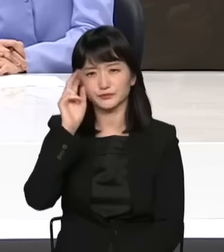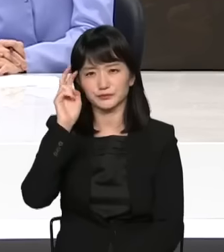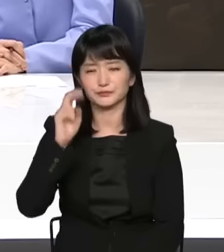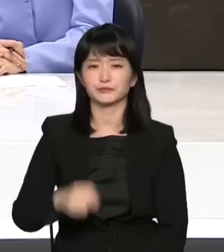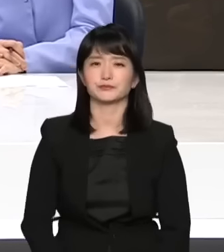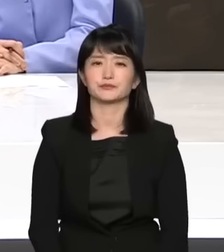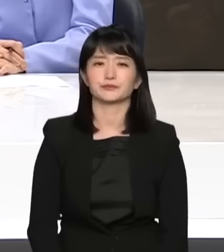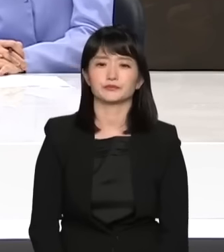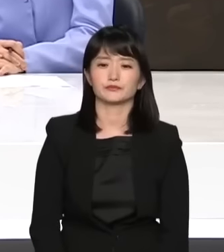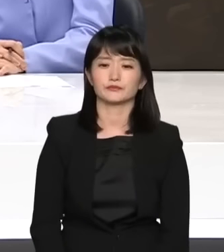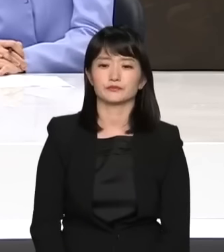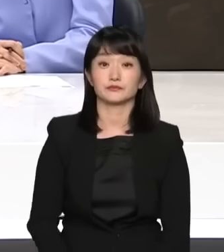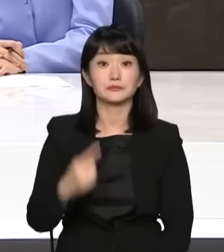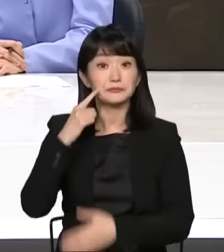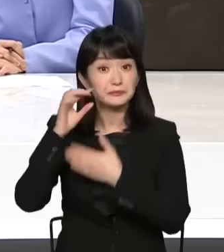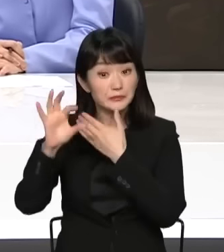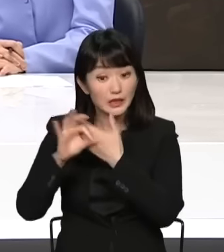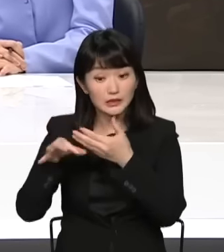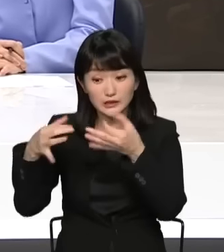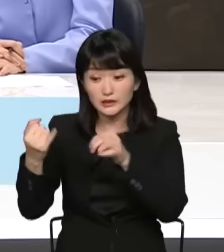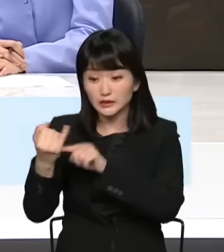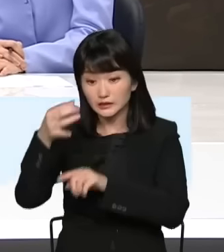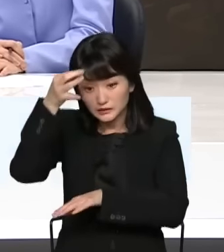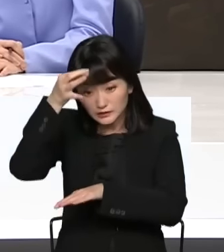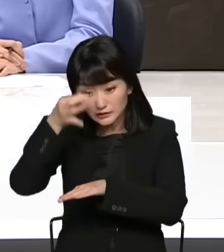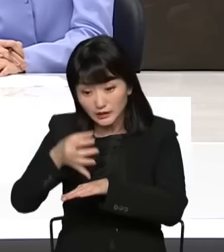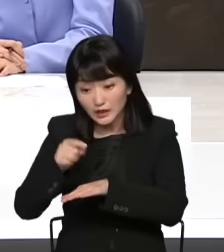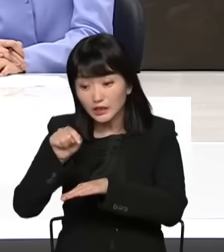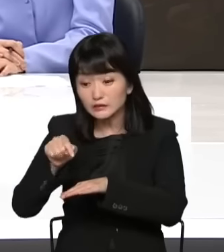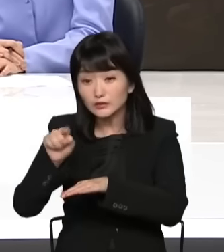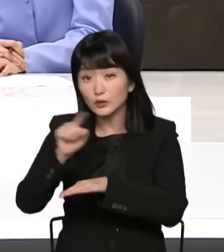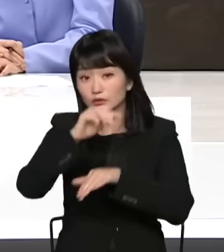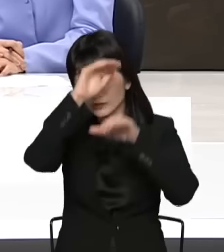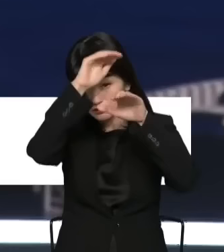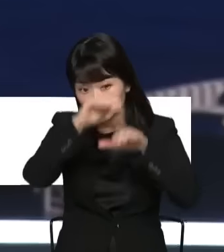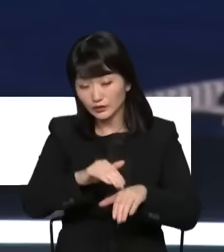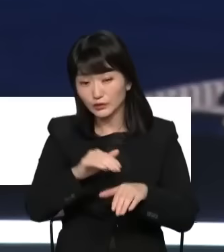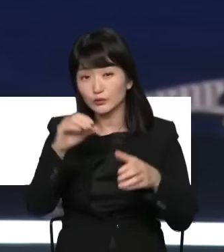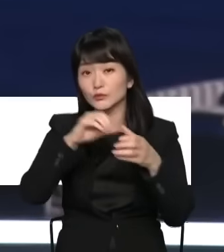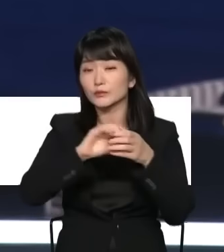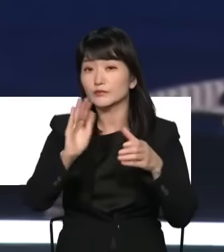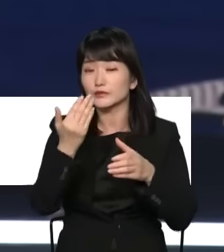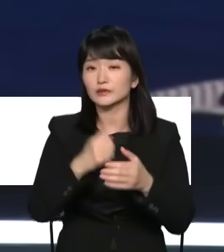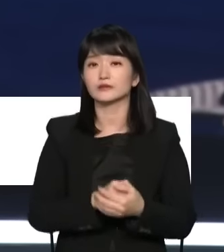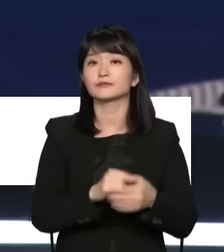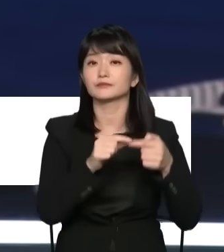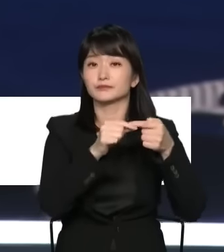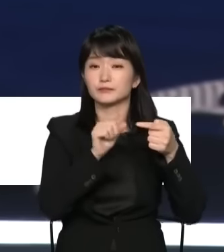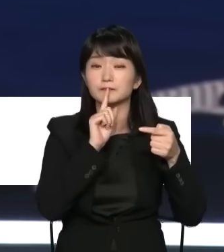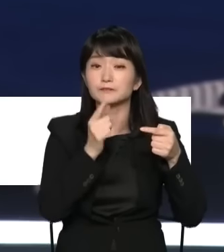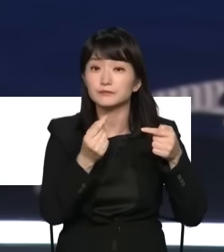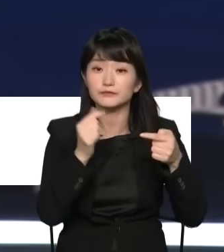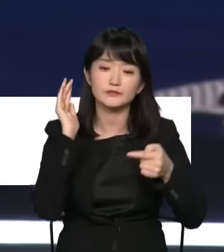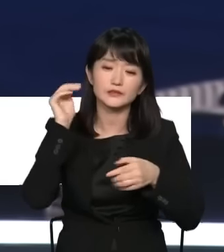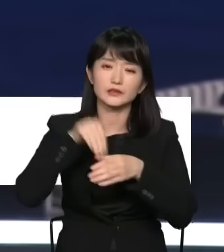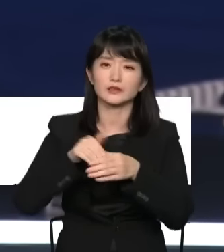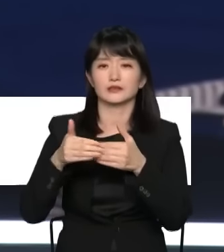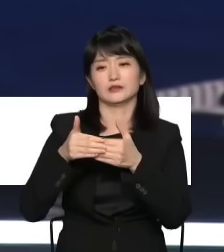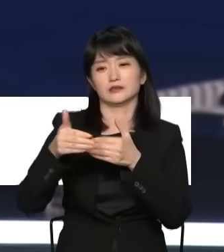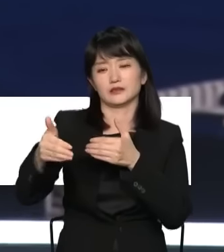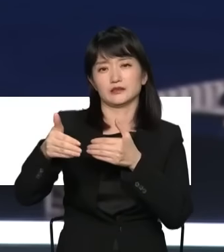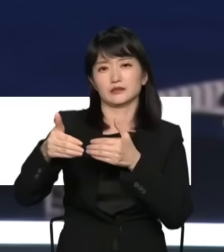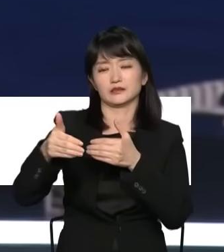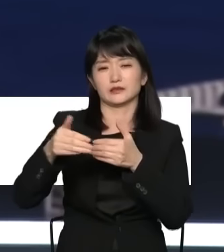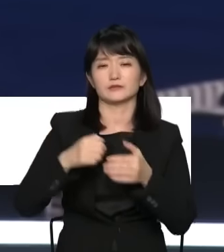만약에 사과 한다고 하면 어떤 내용이 좀 담겨야 한다고 보시나요 어 첫 번째 말씀드렸던 것처럼 대선 과정과